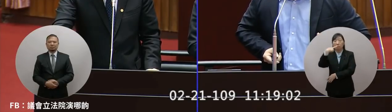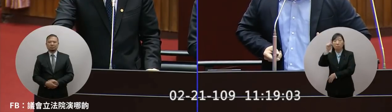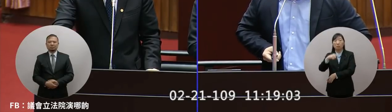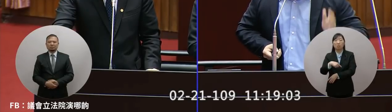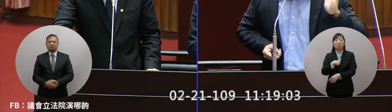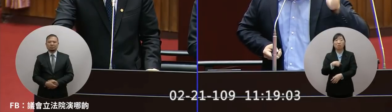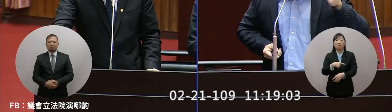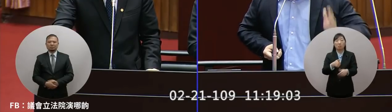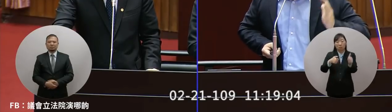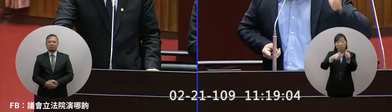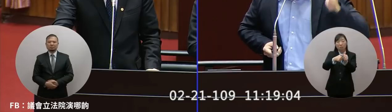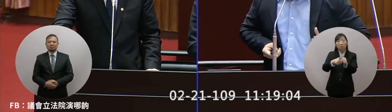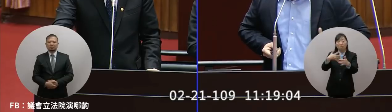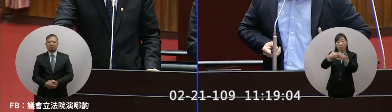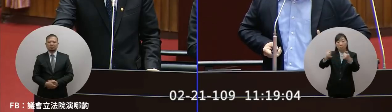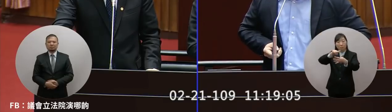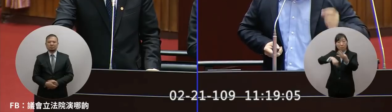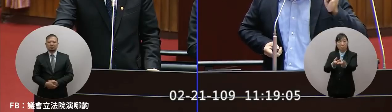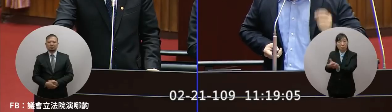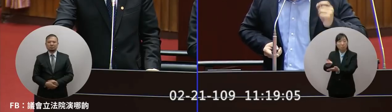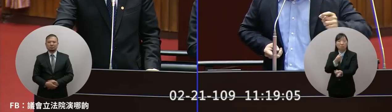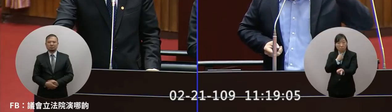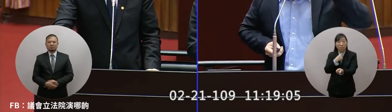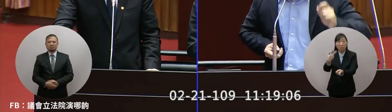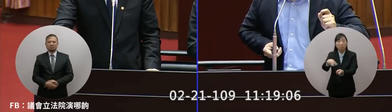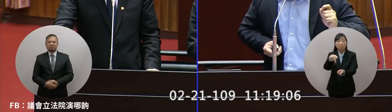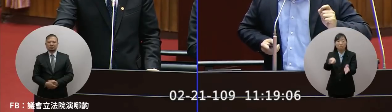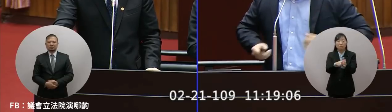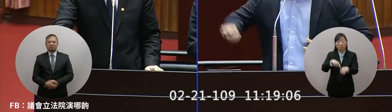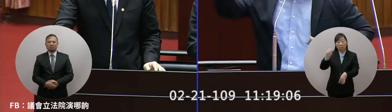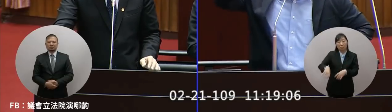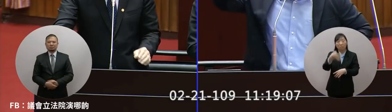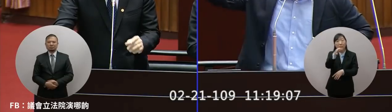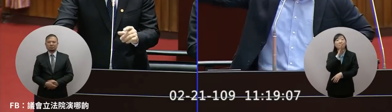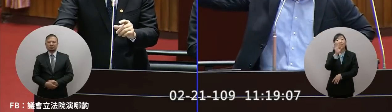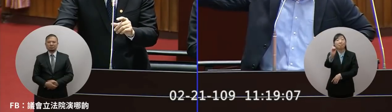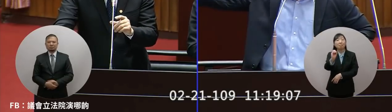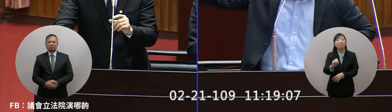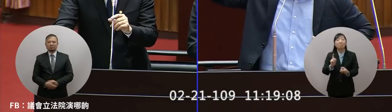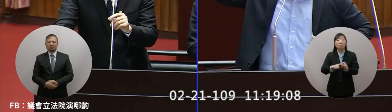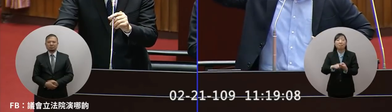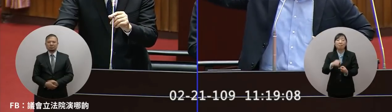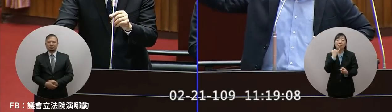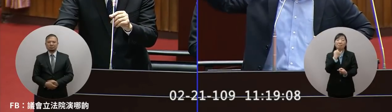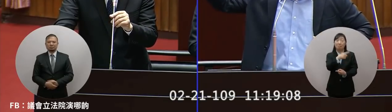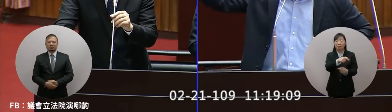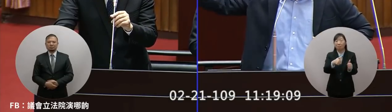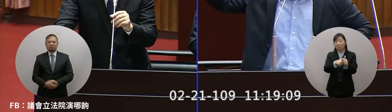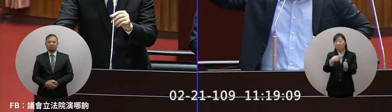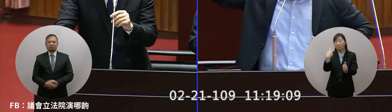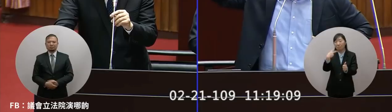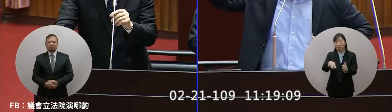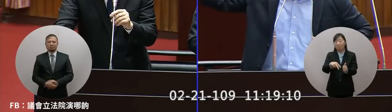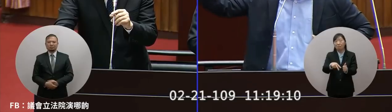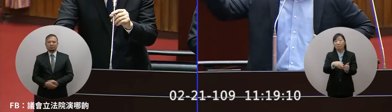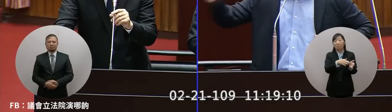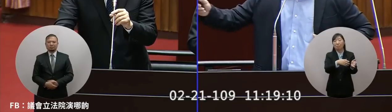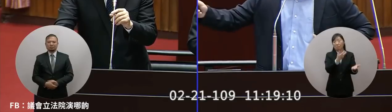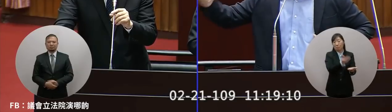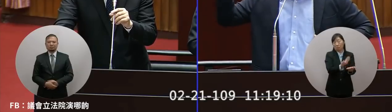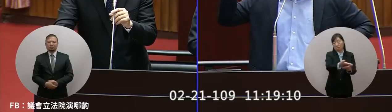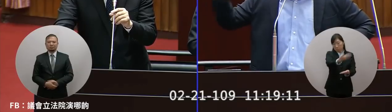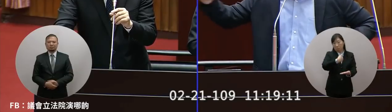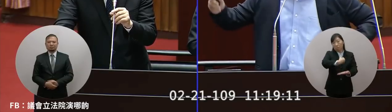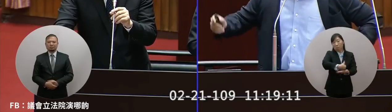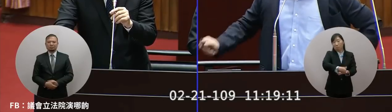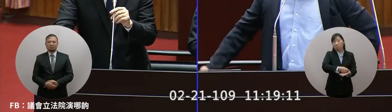民事赔偿？不用花任何的一毛钱呢，你的裁判费是零，你就可以要求说去追偿，把这些钱给要